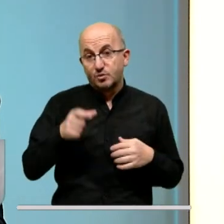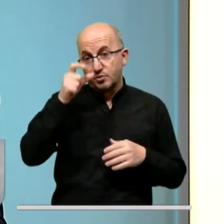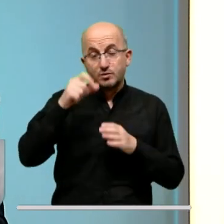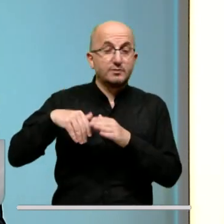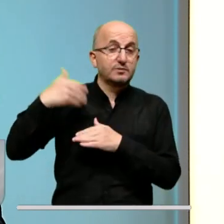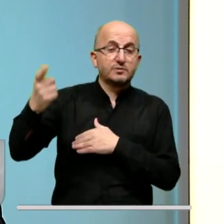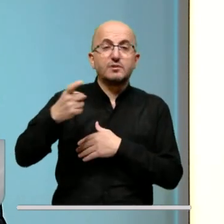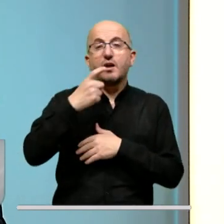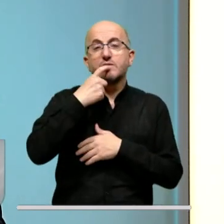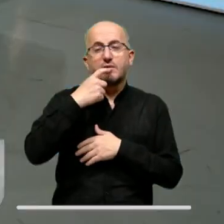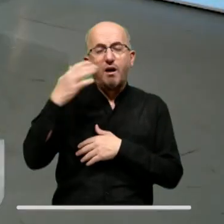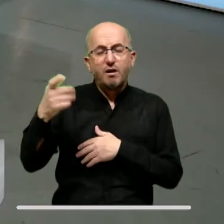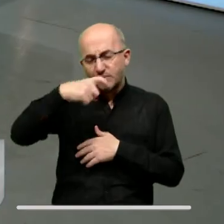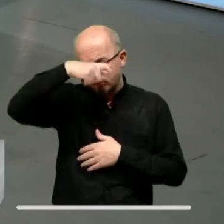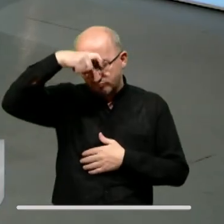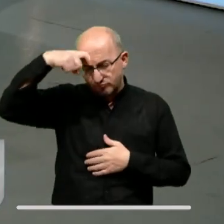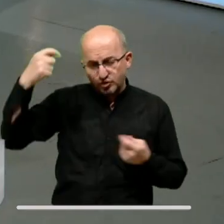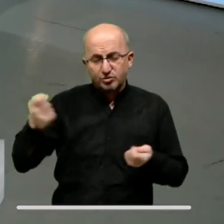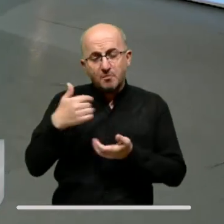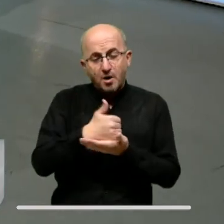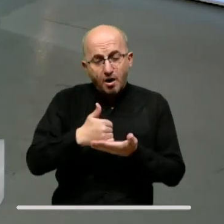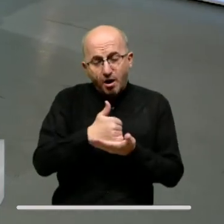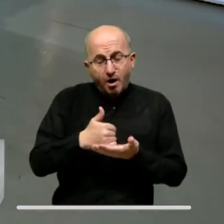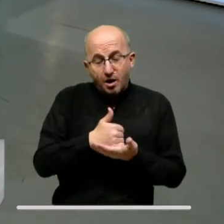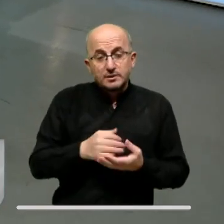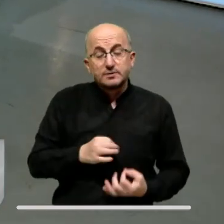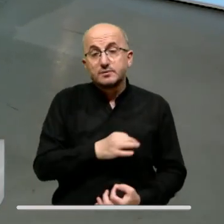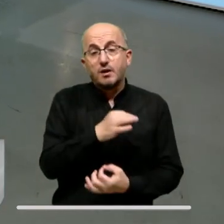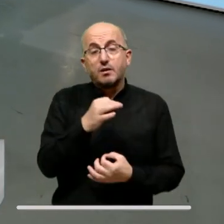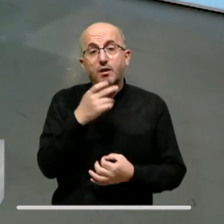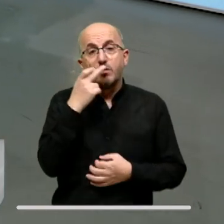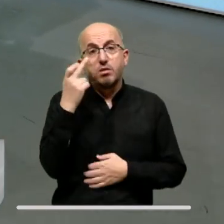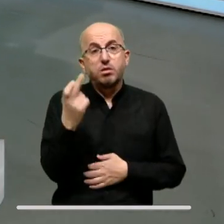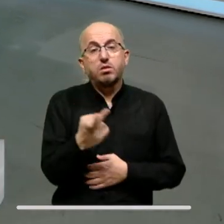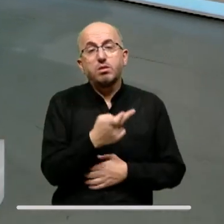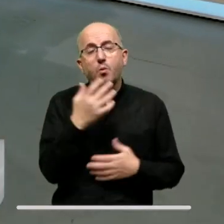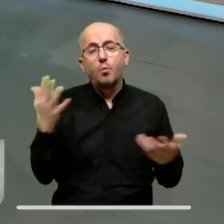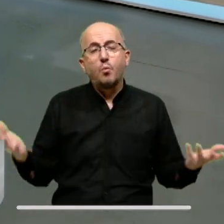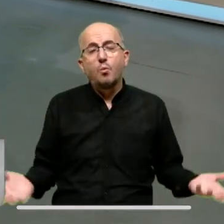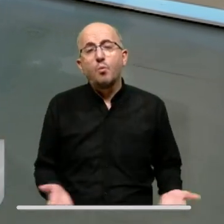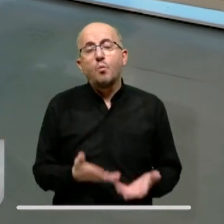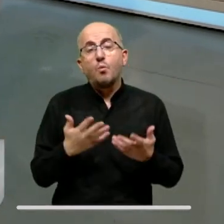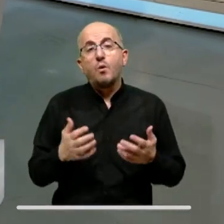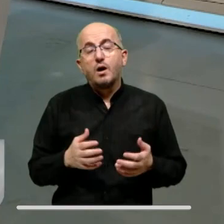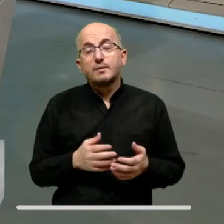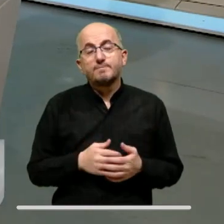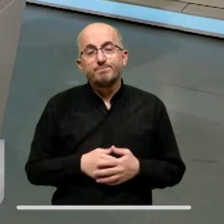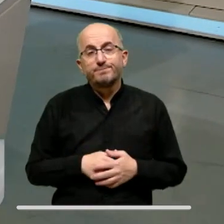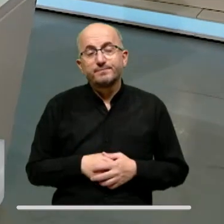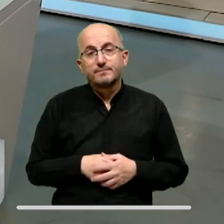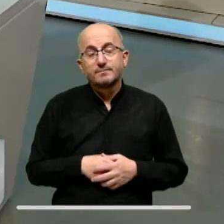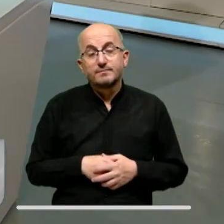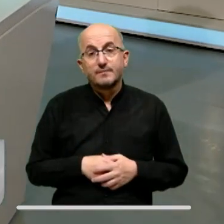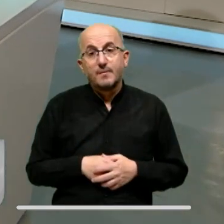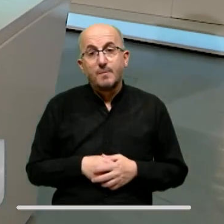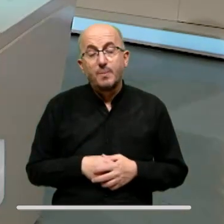Yıllardır emek veren para kazanan insanlar ne yapmışlardır ya dolandırıcılıktan Tutun bir yığın Ondan sonra diyelim ki Eee